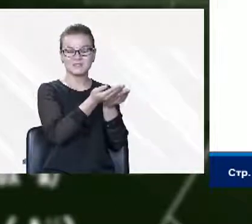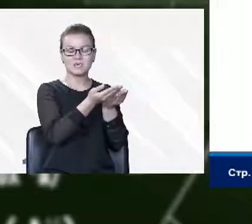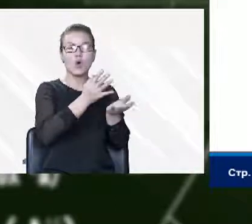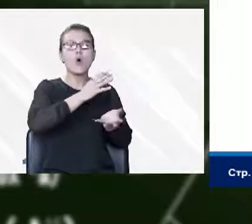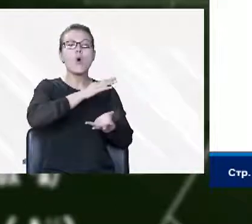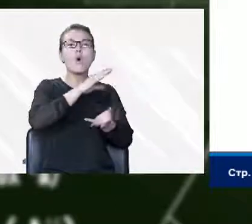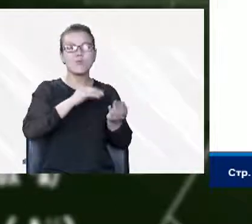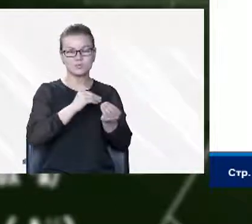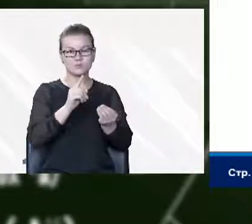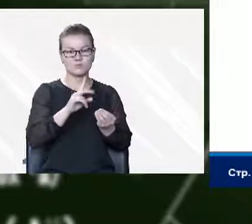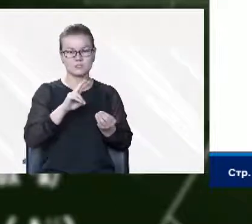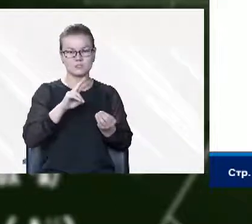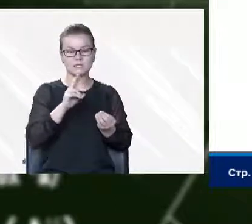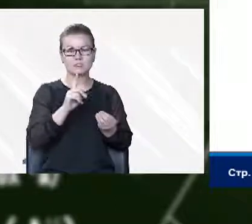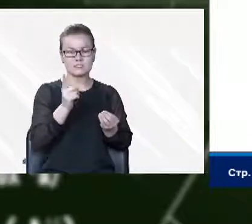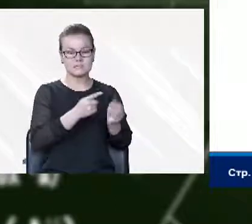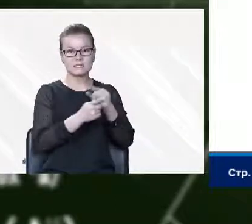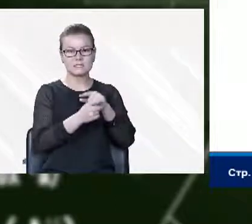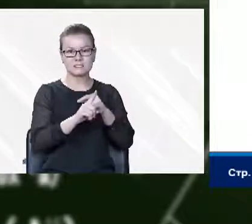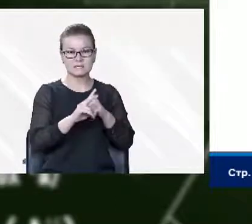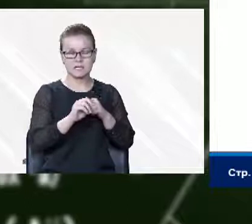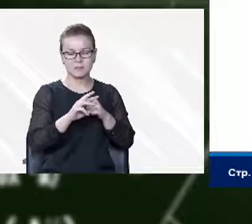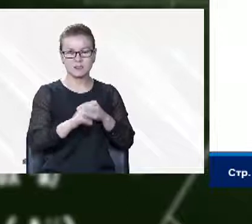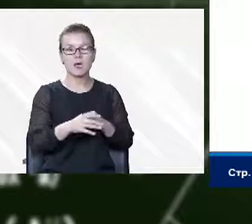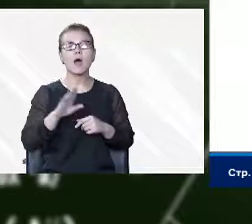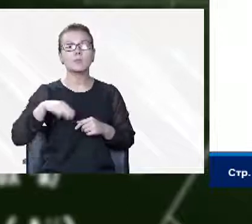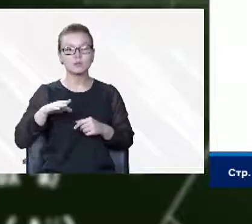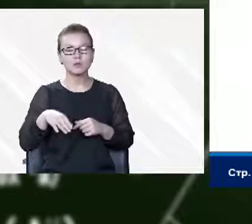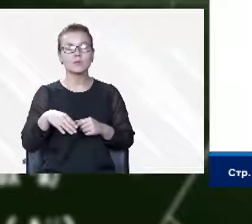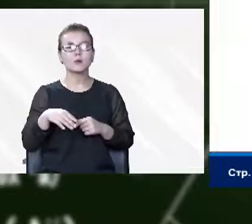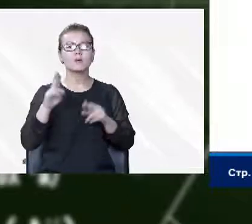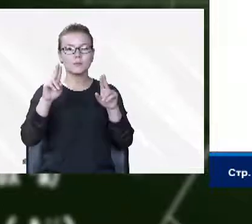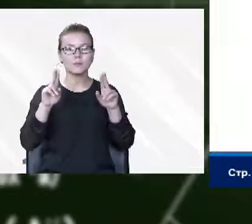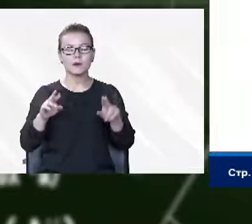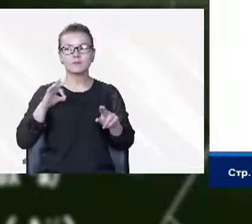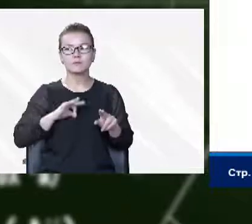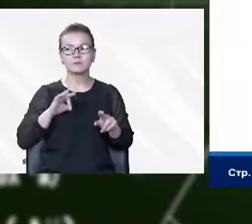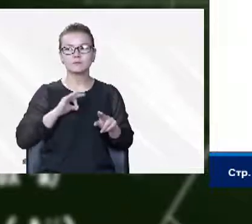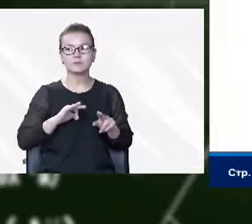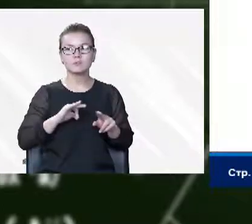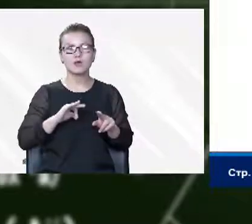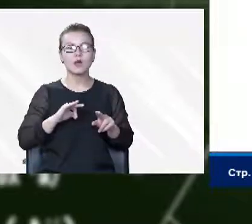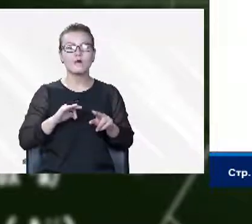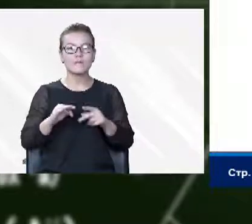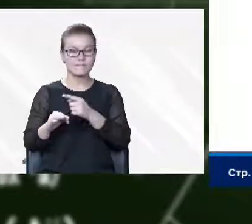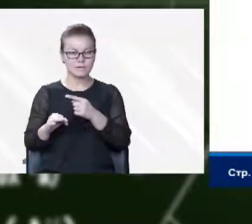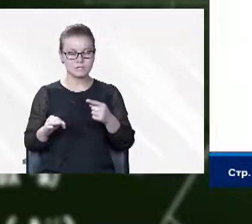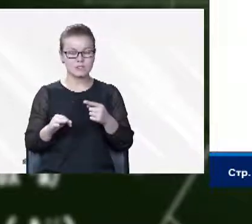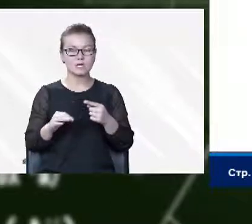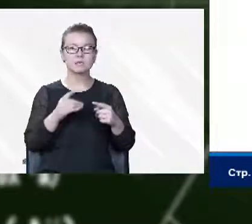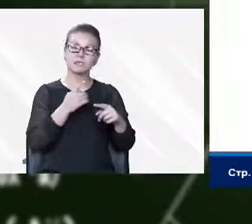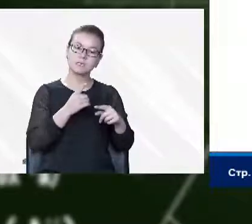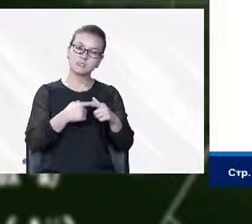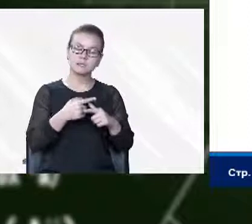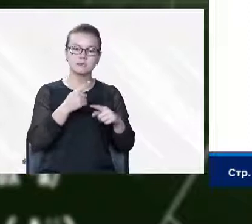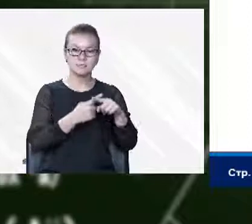знаменателю, а затем применить правила сложения или вычитания дробей с